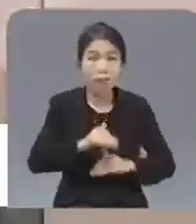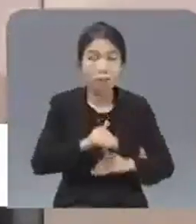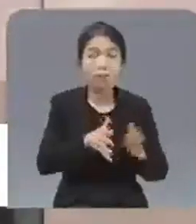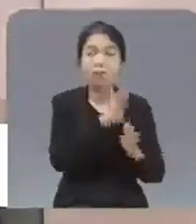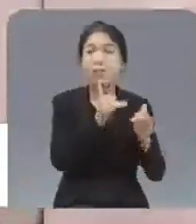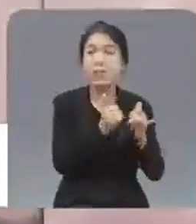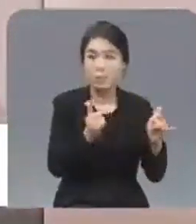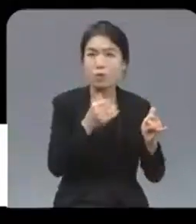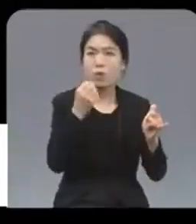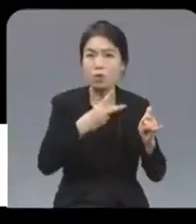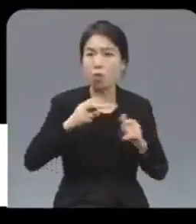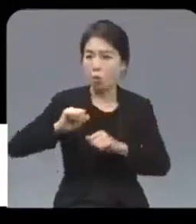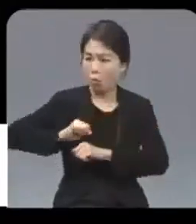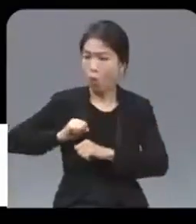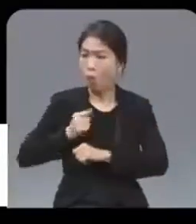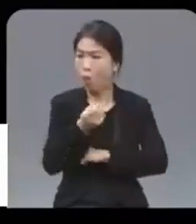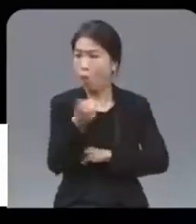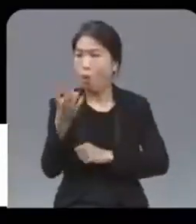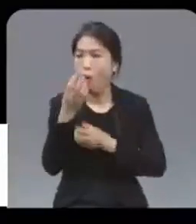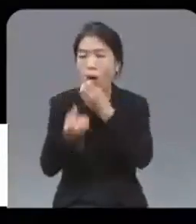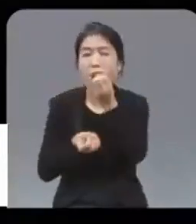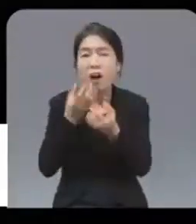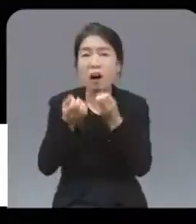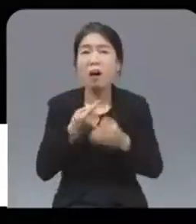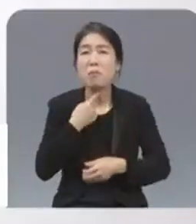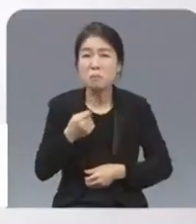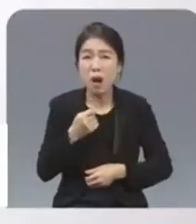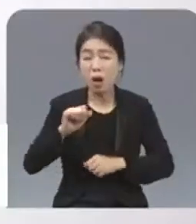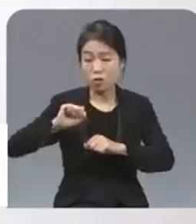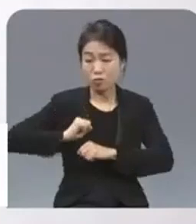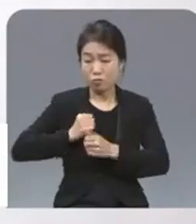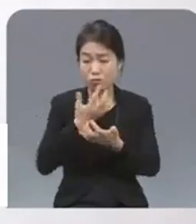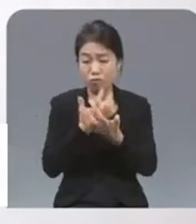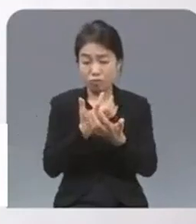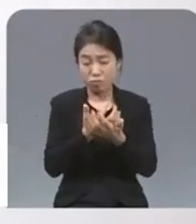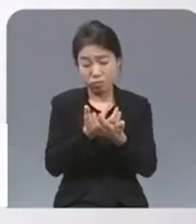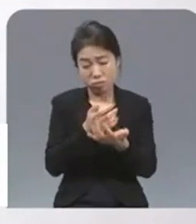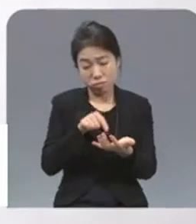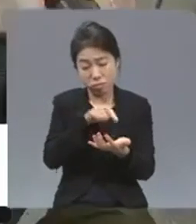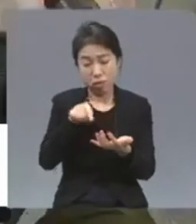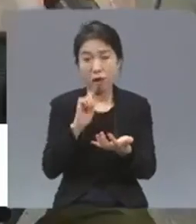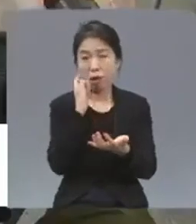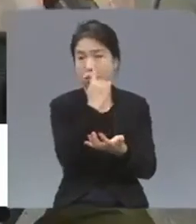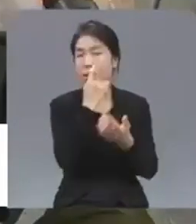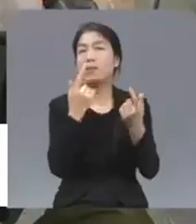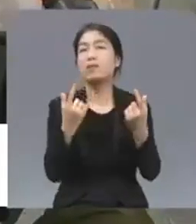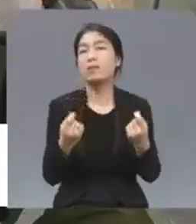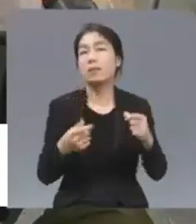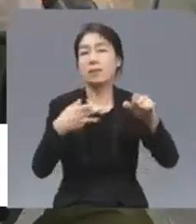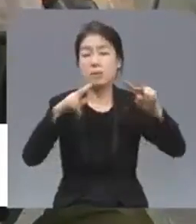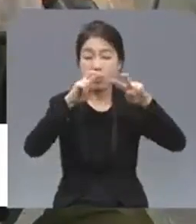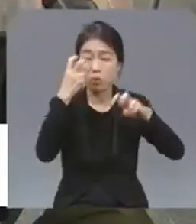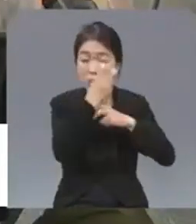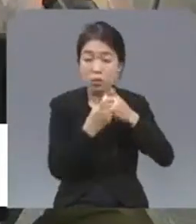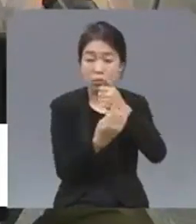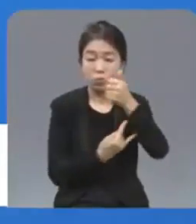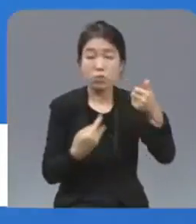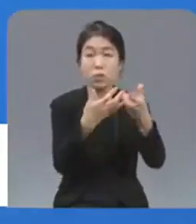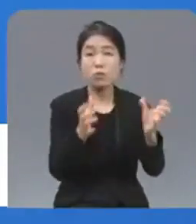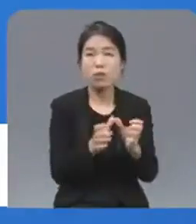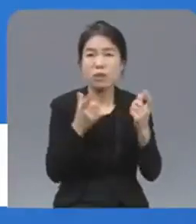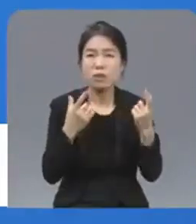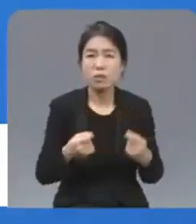개헌군들로부터도 쏟아졌고 군기록도이를 뒷받침합니다 5.18 진상규명 조사위원회 역시